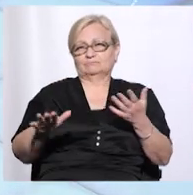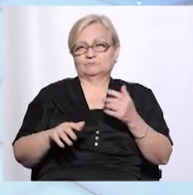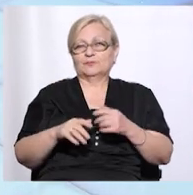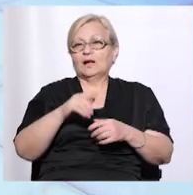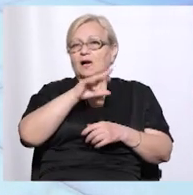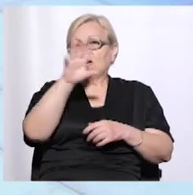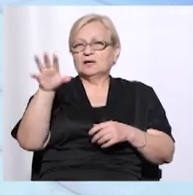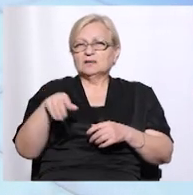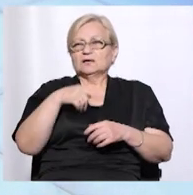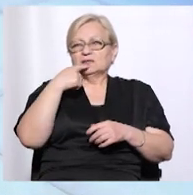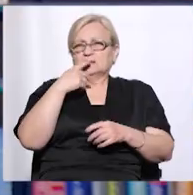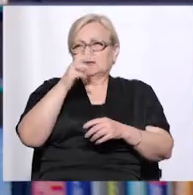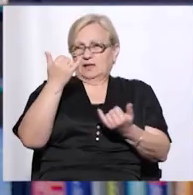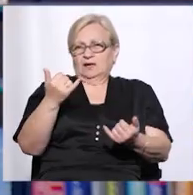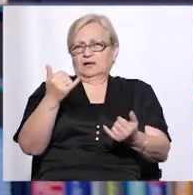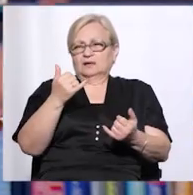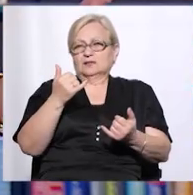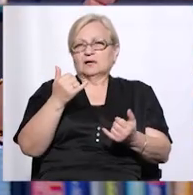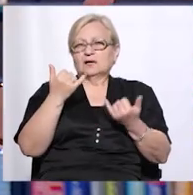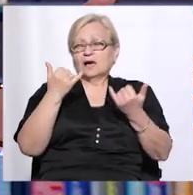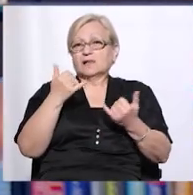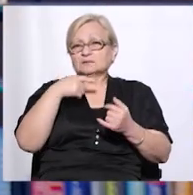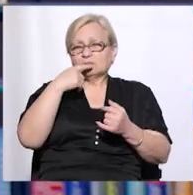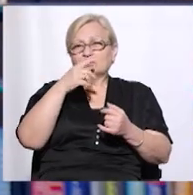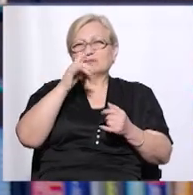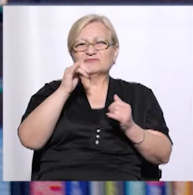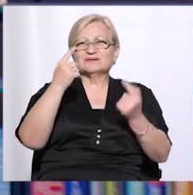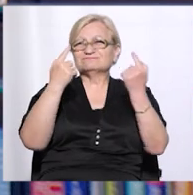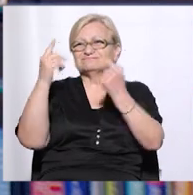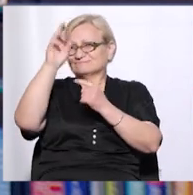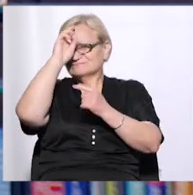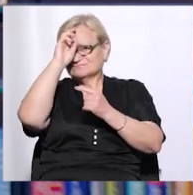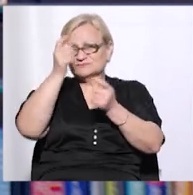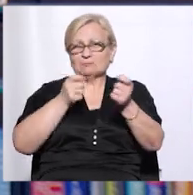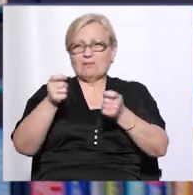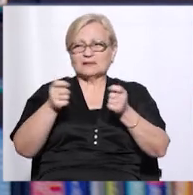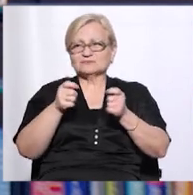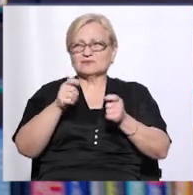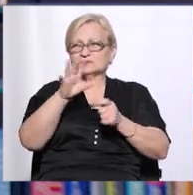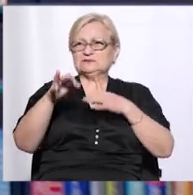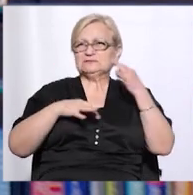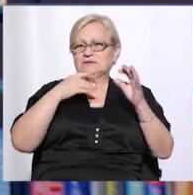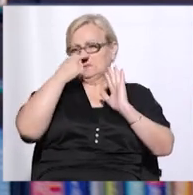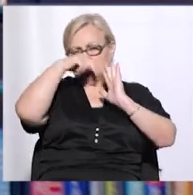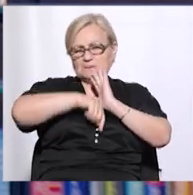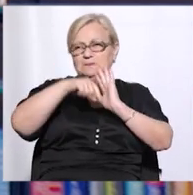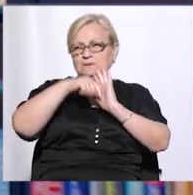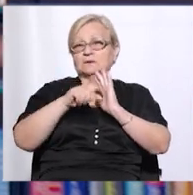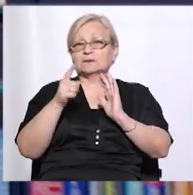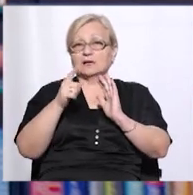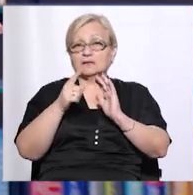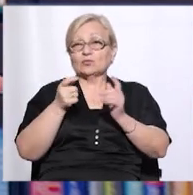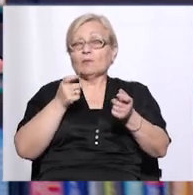უყურებენ მათ პირად ცხოვრებას ესეთი გაფართოებული თვალებით. რას ვიზამთ? როდესაც სახელმწიფოს მართვის,